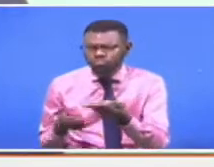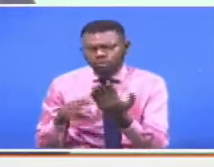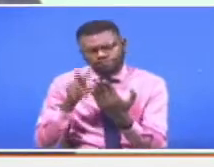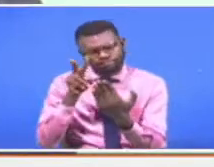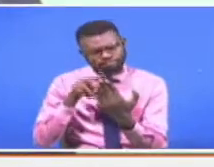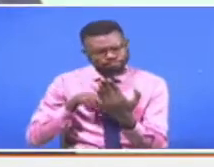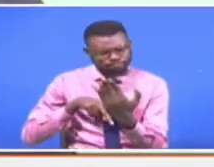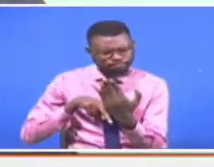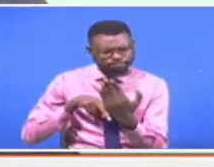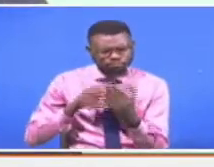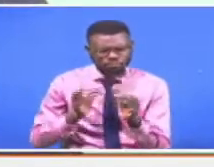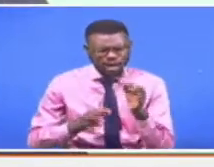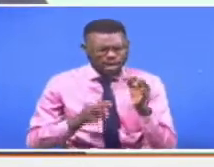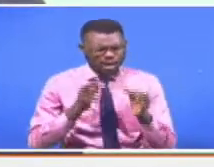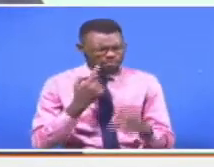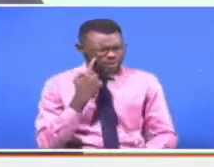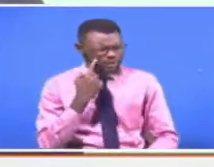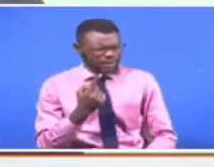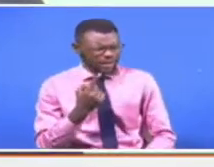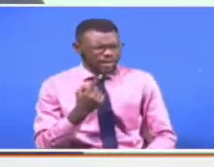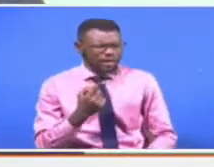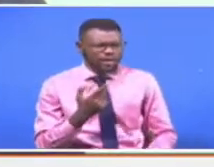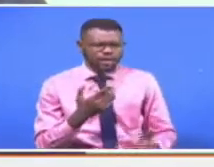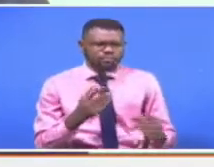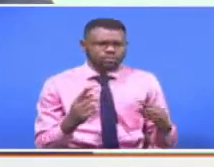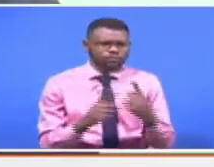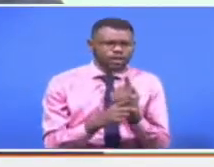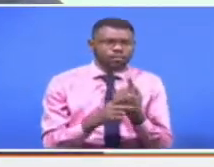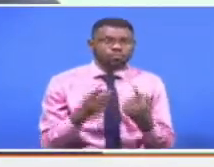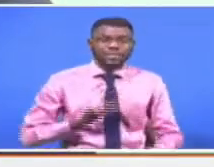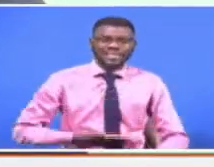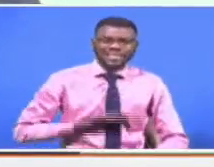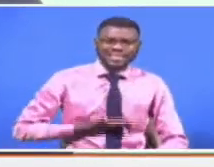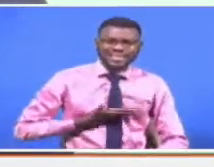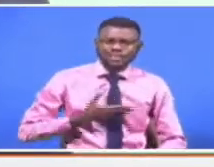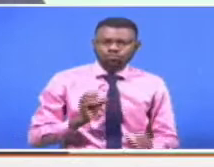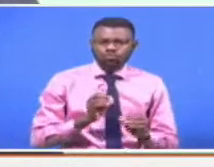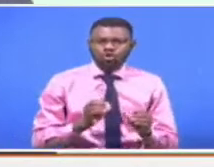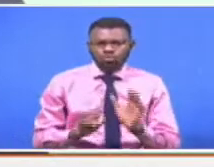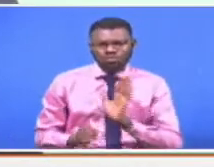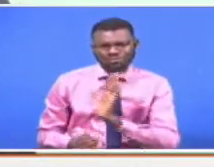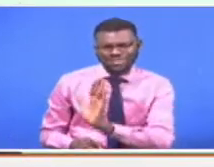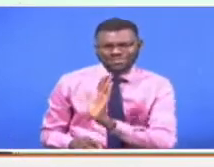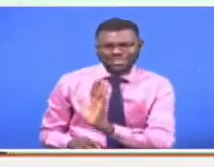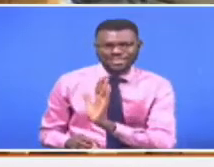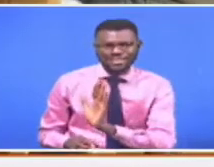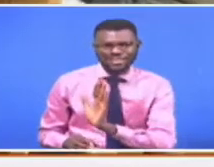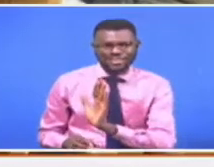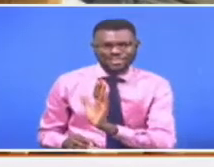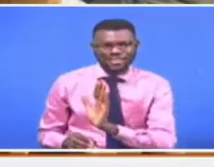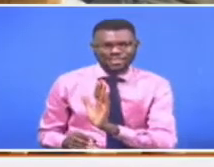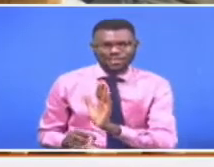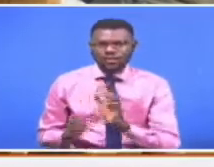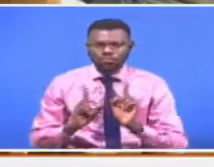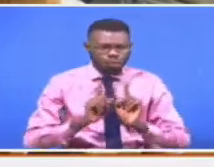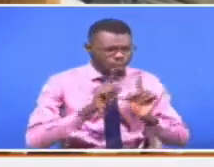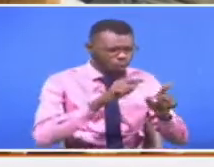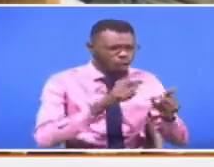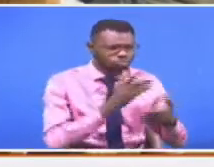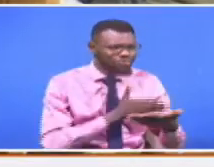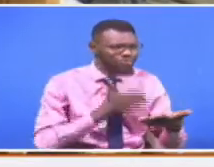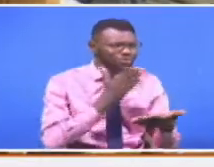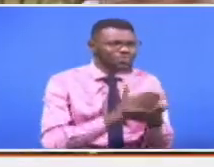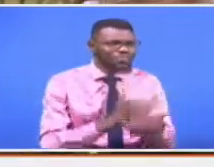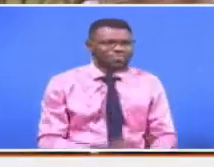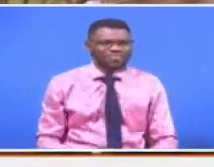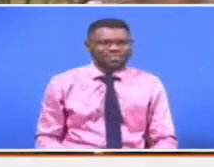kama ukubaliani. Hapana lipuka, waje sukari na chumvi ikae kando, wewe enda verify. The parents said on